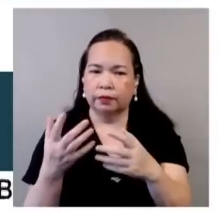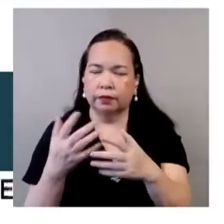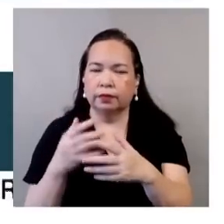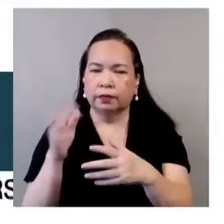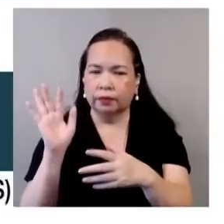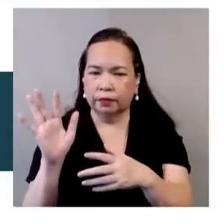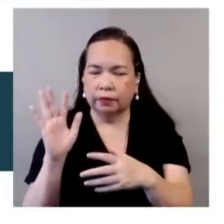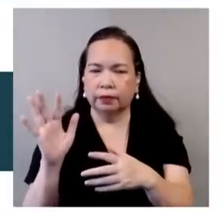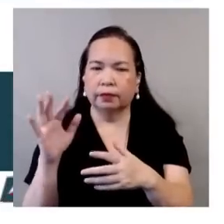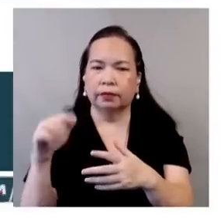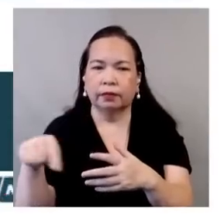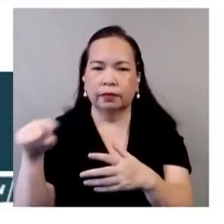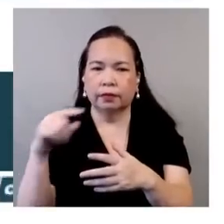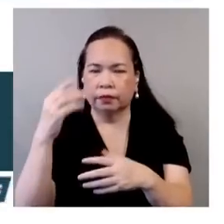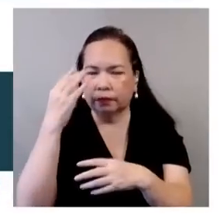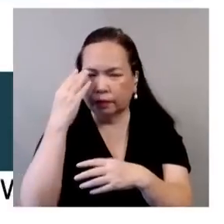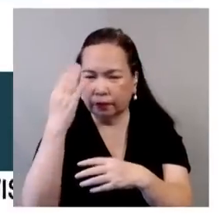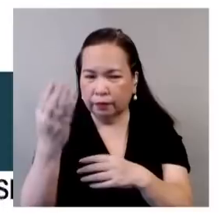Bulacan.